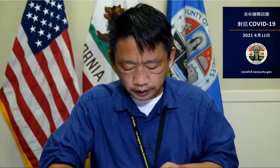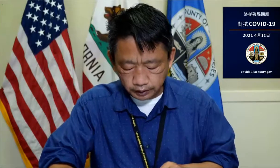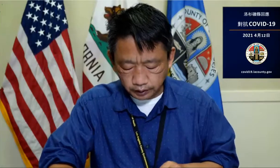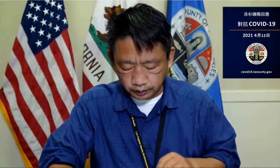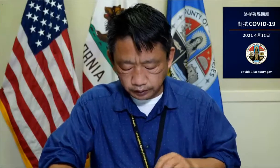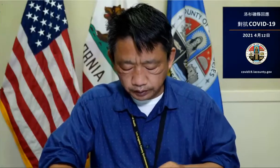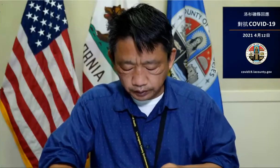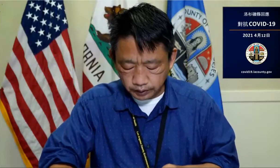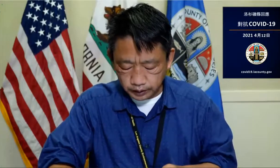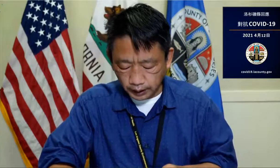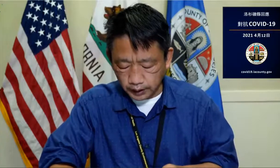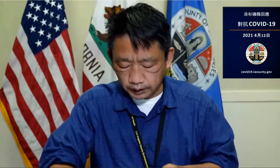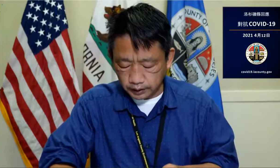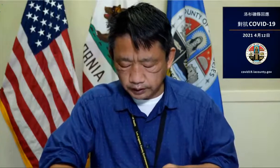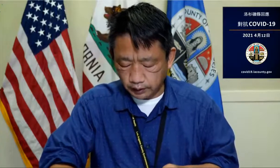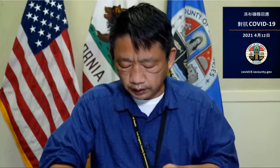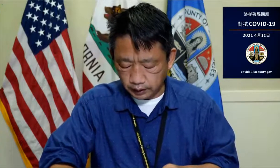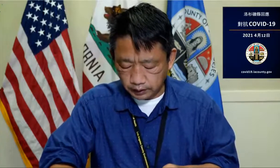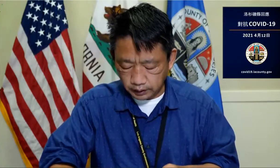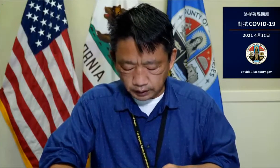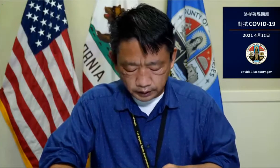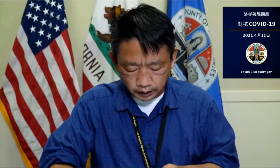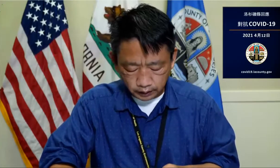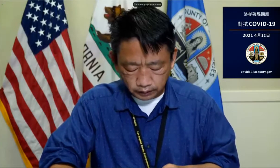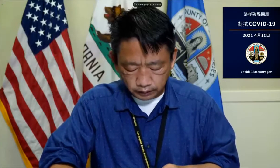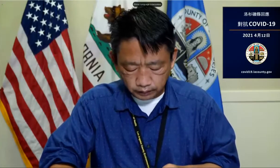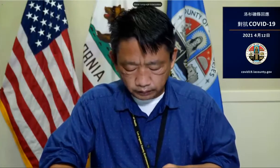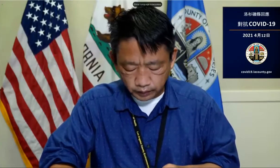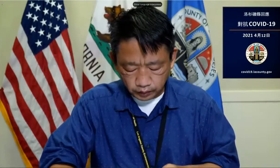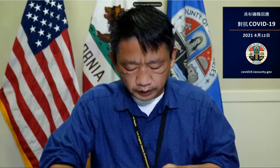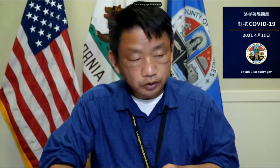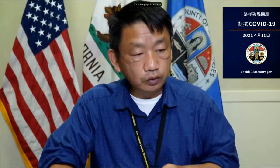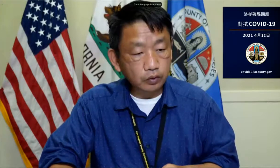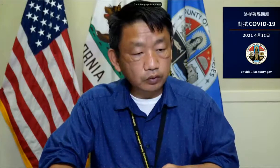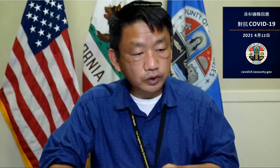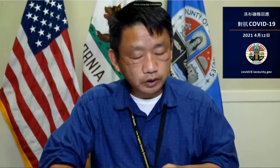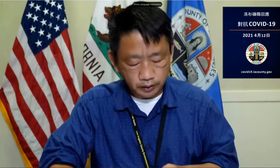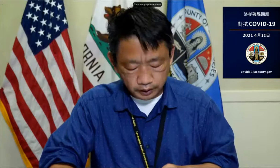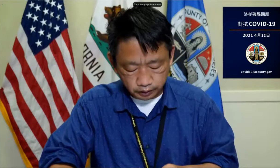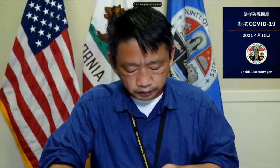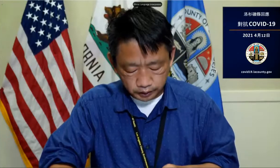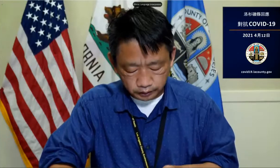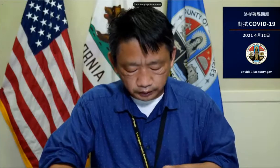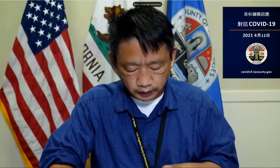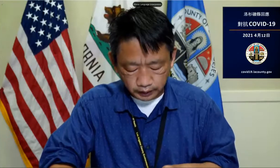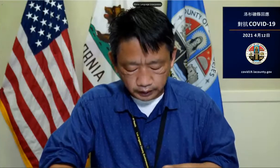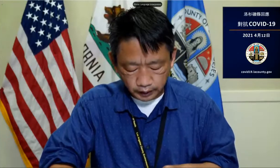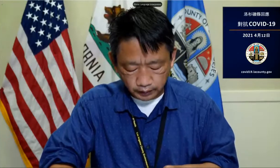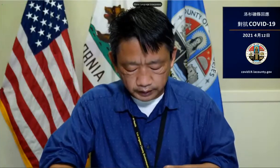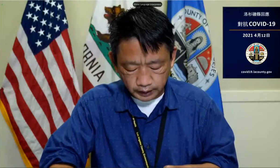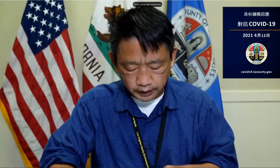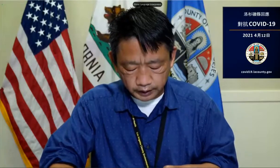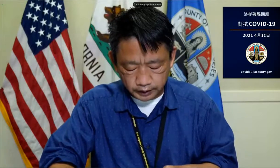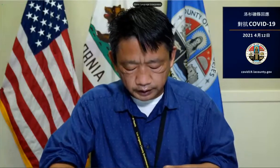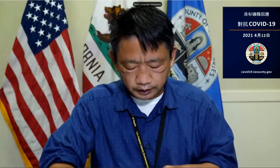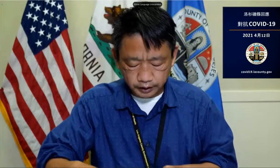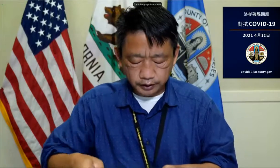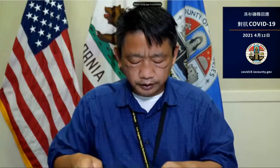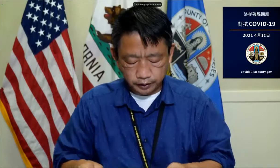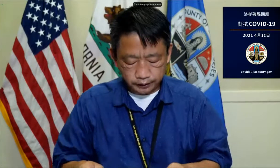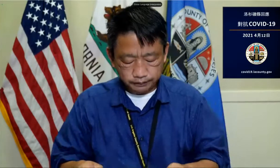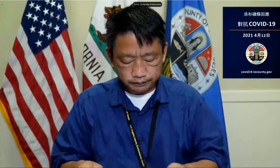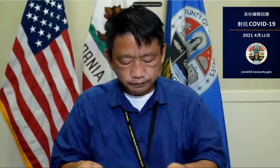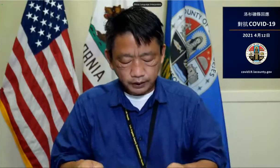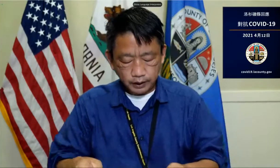今天又有3例死亡，这样洛县的总共死亡人数就达到